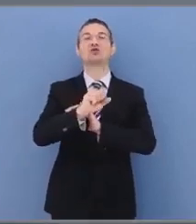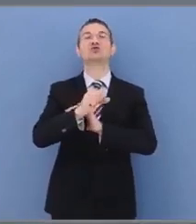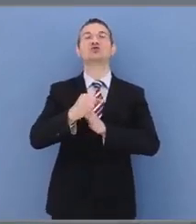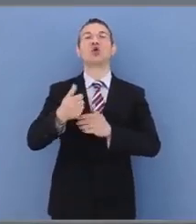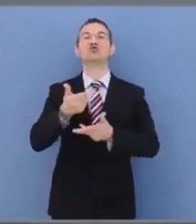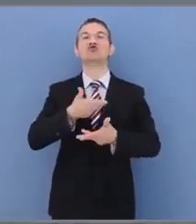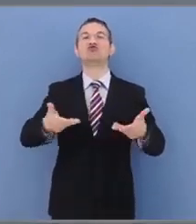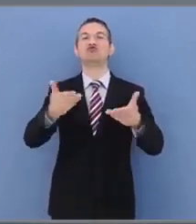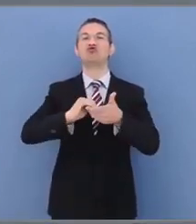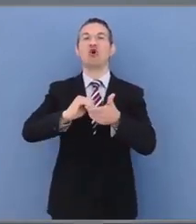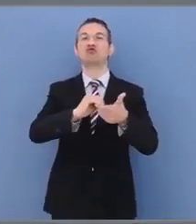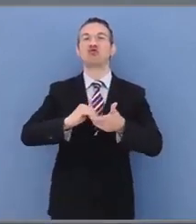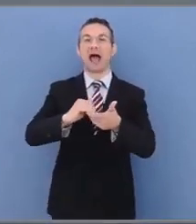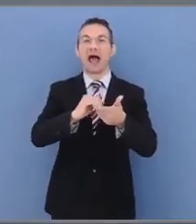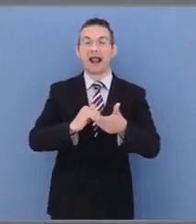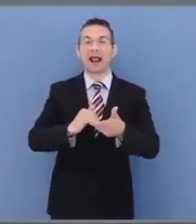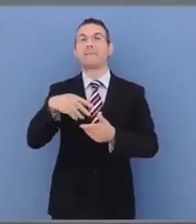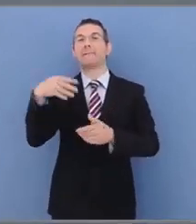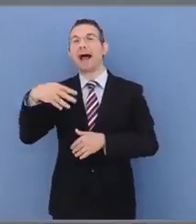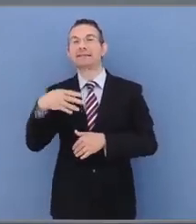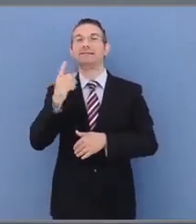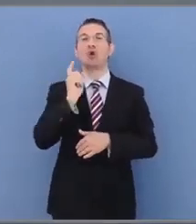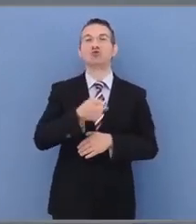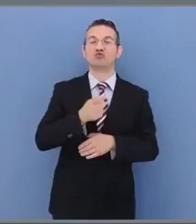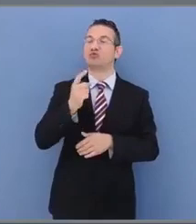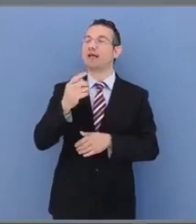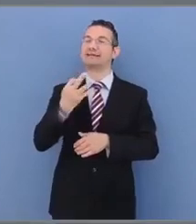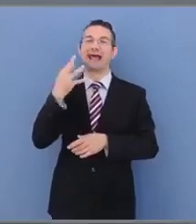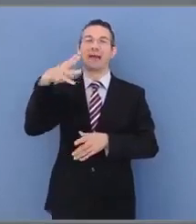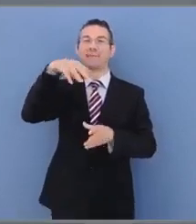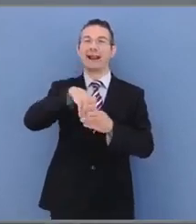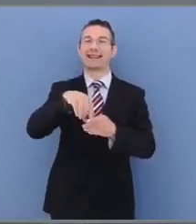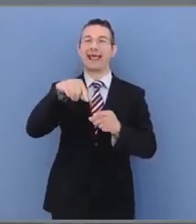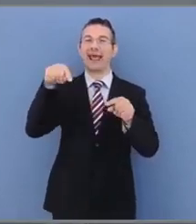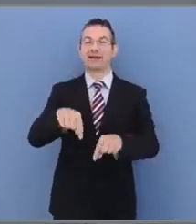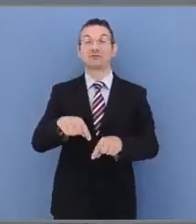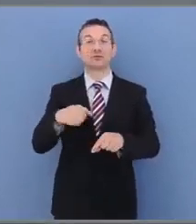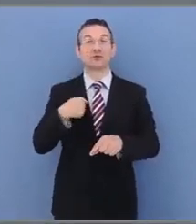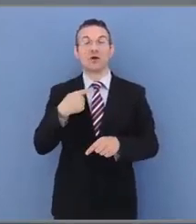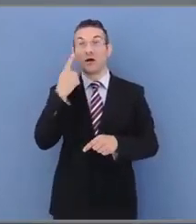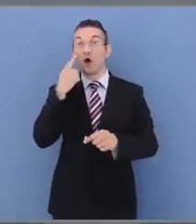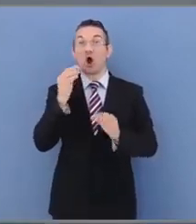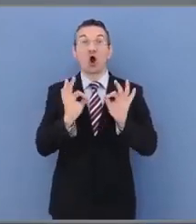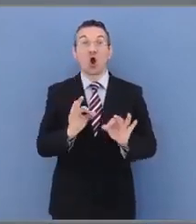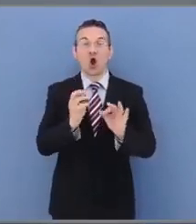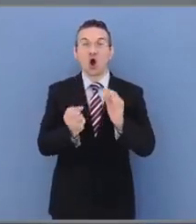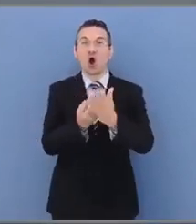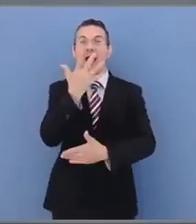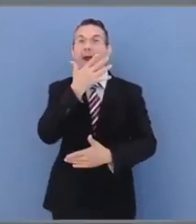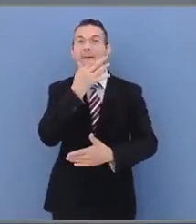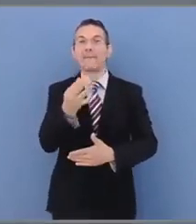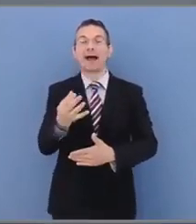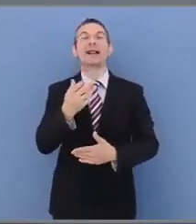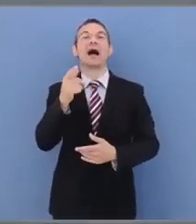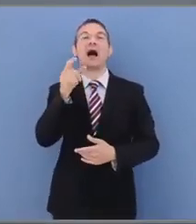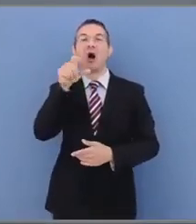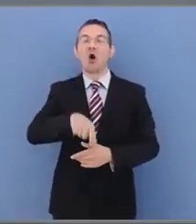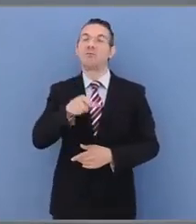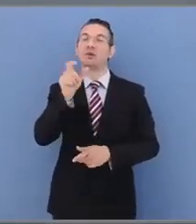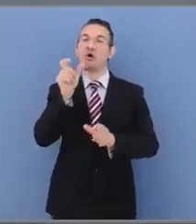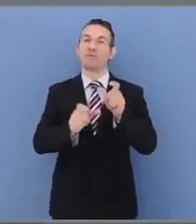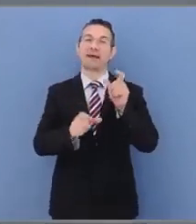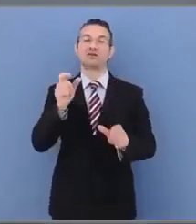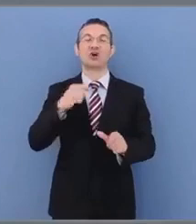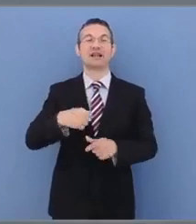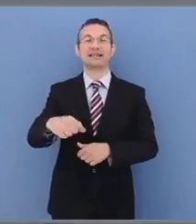qui dentro, chi danno il meglio di loro. E non poteva nascere una cosa così bella se non ci fossero persone così che credono realmente in una visione di